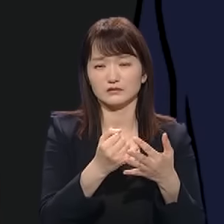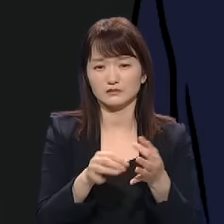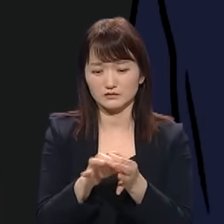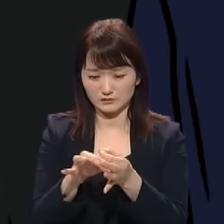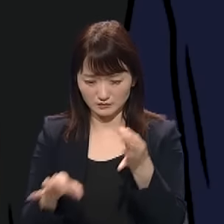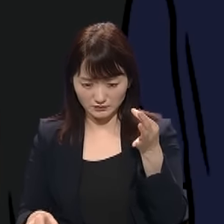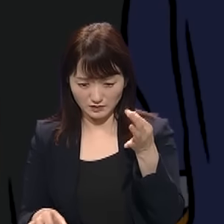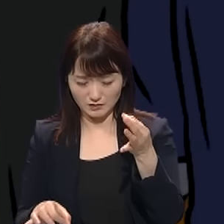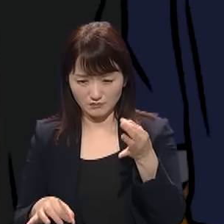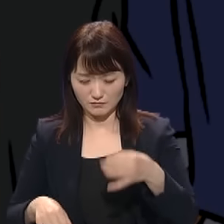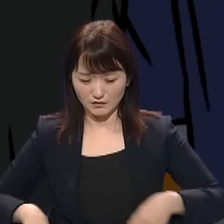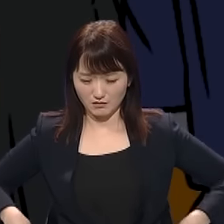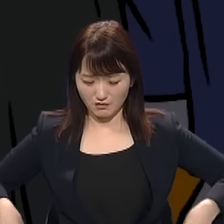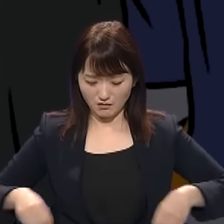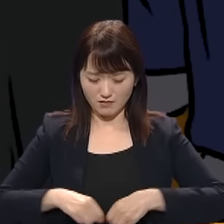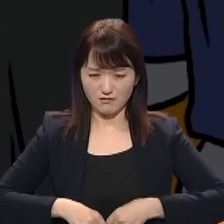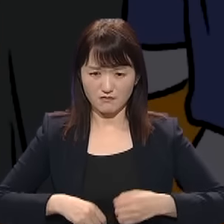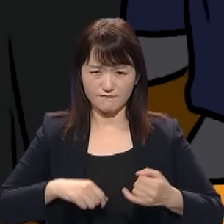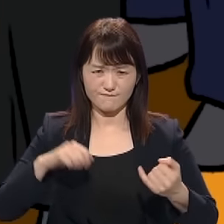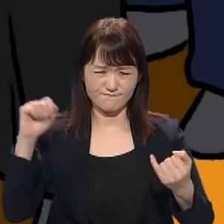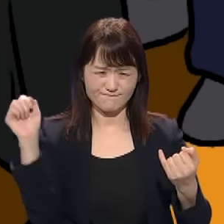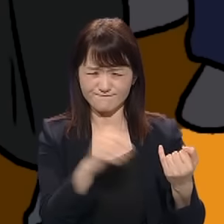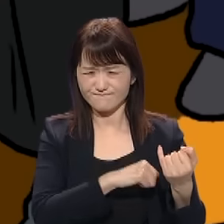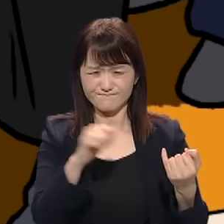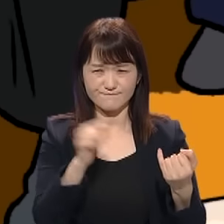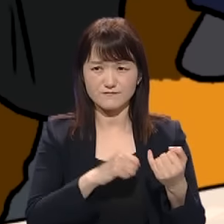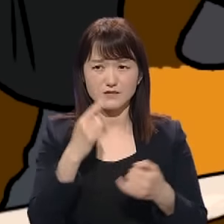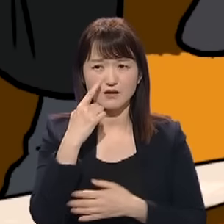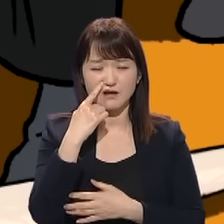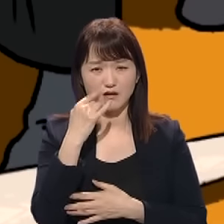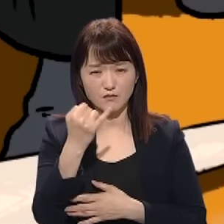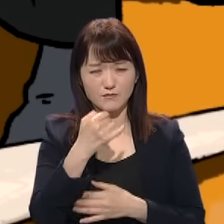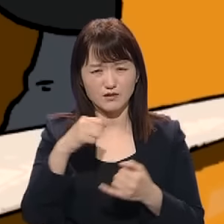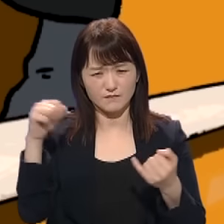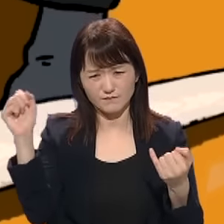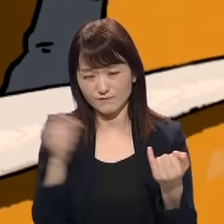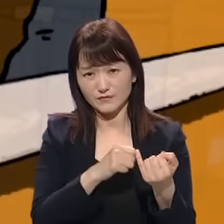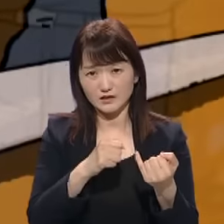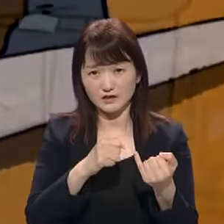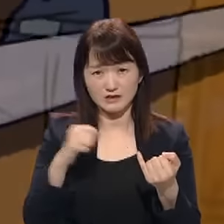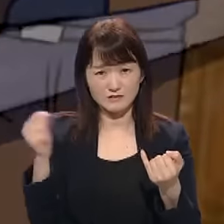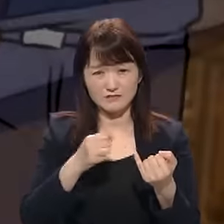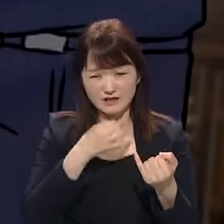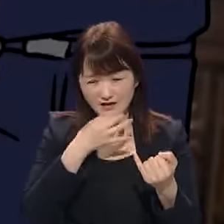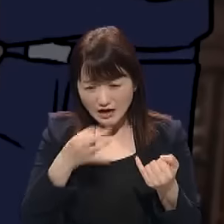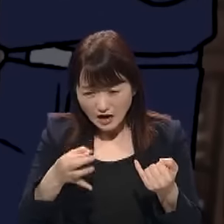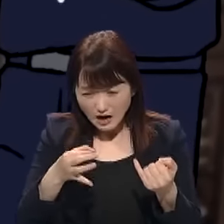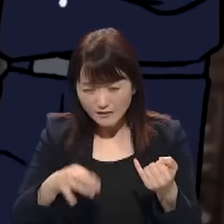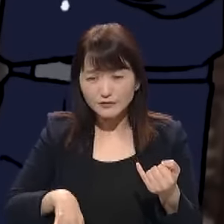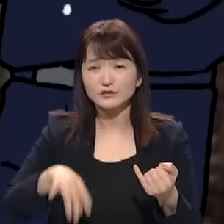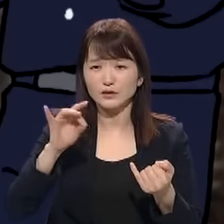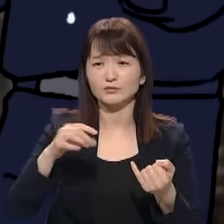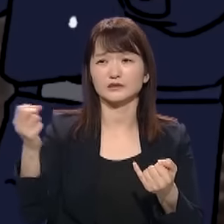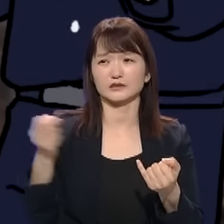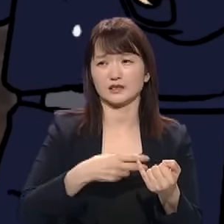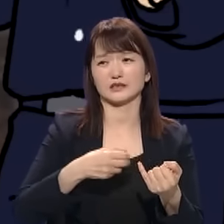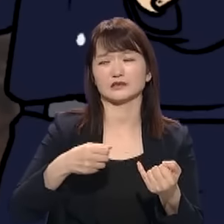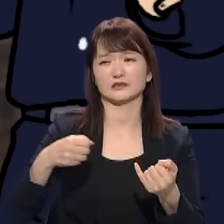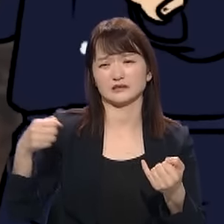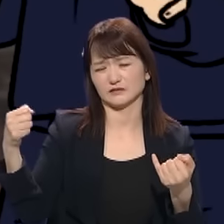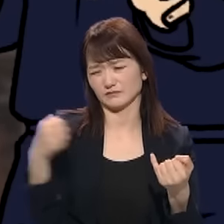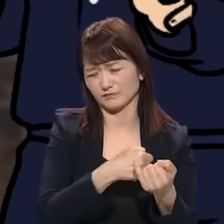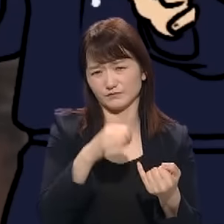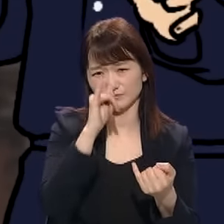허리띠 이런 걸로 어머니는 물론 자식들을 폭행을 했고 맞다가 소리를 내지 않습니까? 그럼 처음부터 다시 이렇게 폭행을 이어가기도